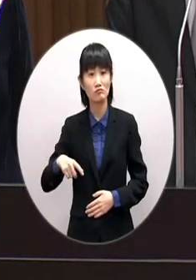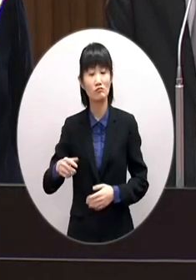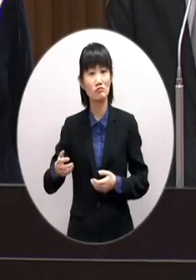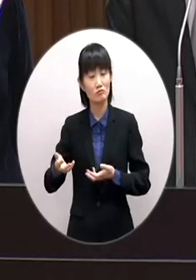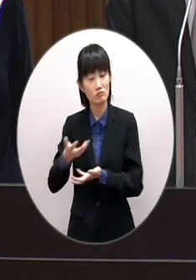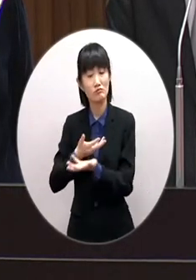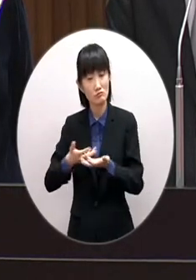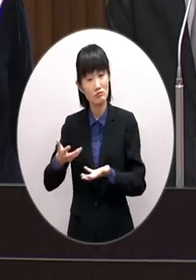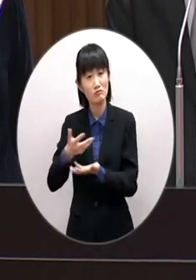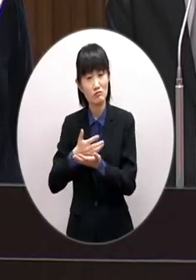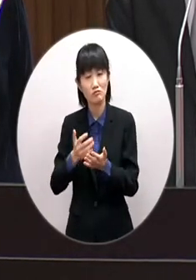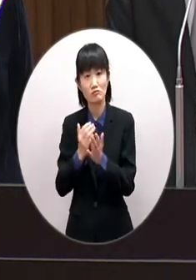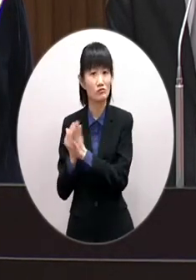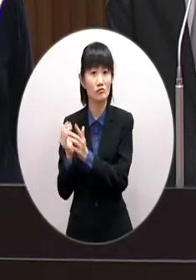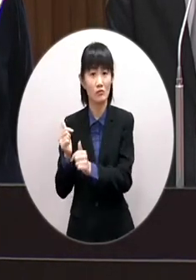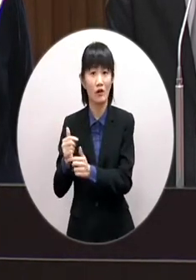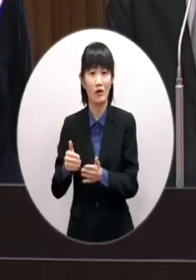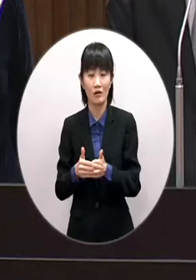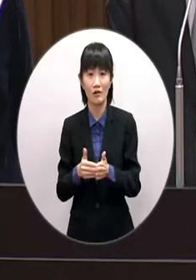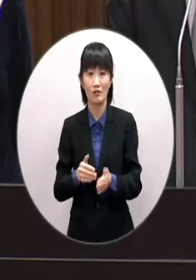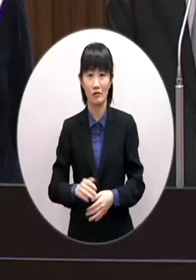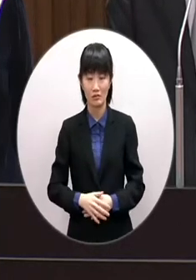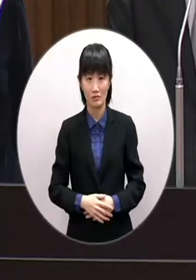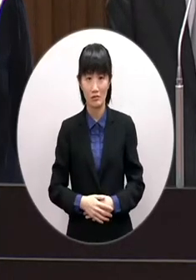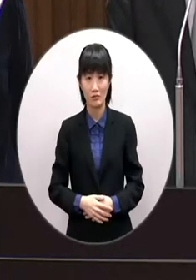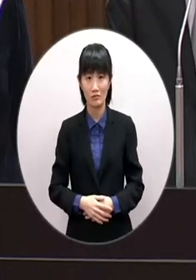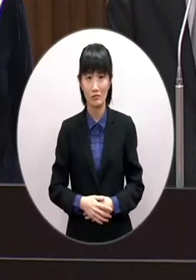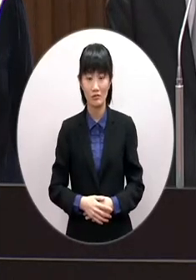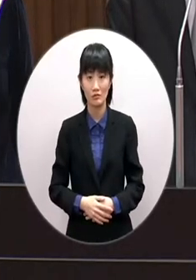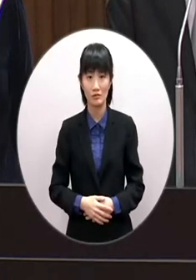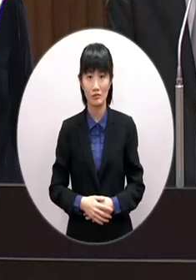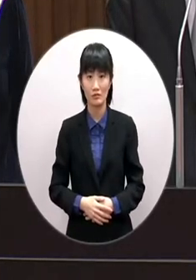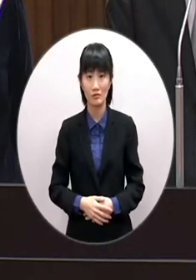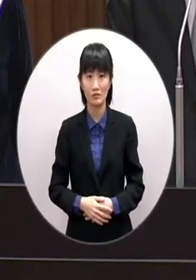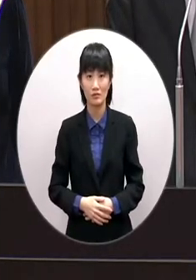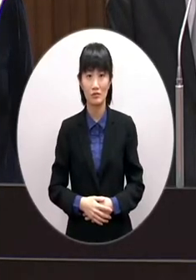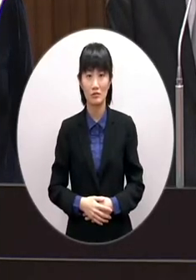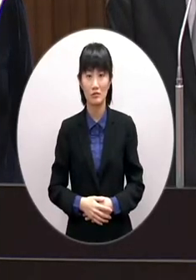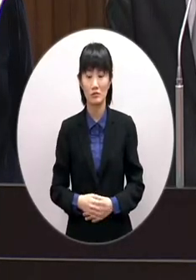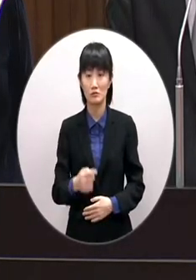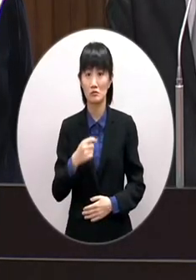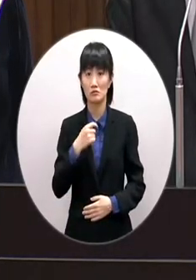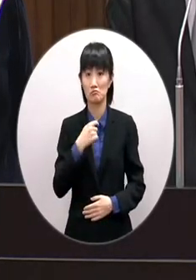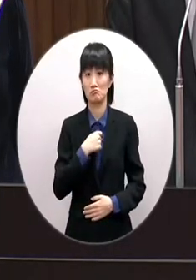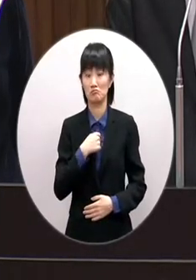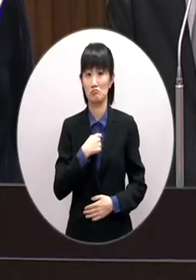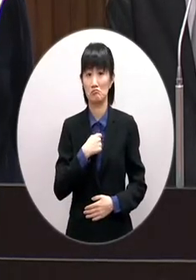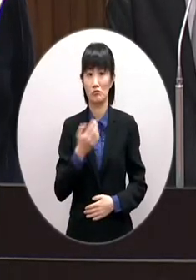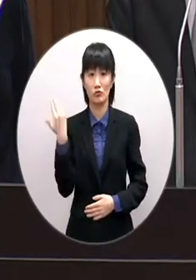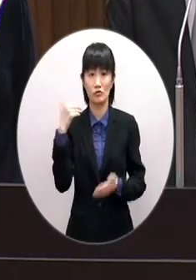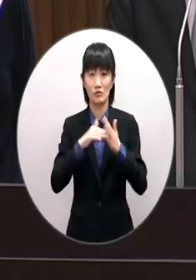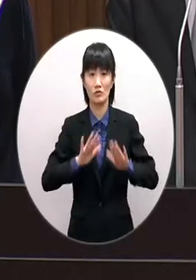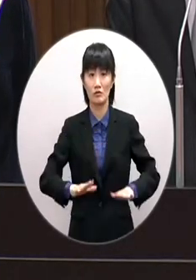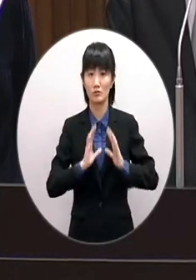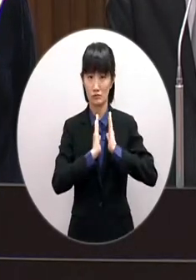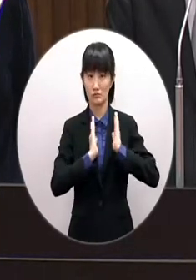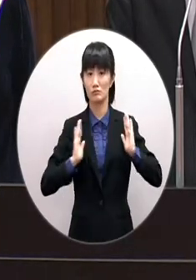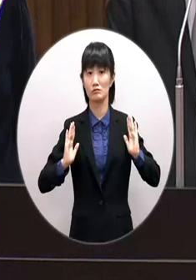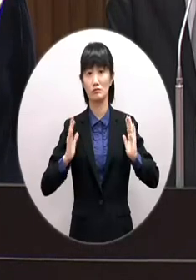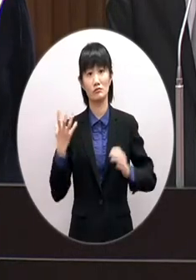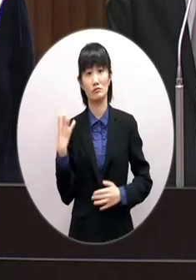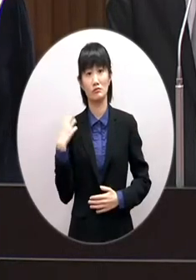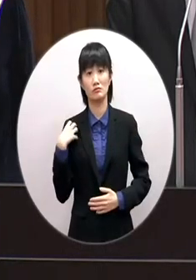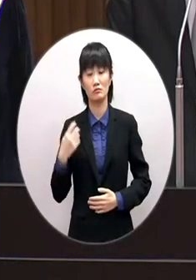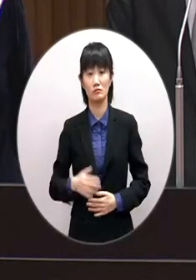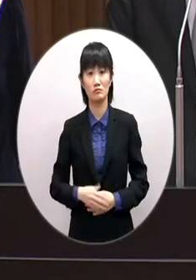通交流。 所以你觉得你内心的大门还是随时会打开的？ 我一向持开放的态度啊，我认为